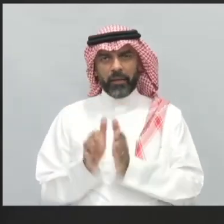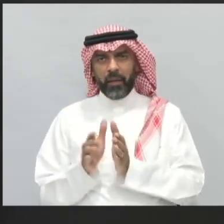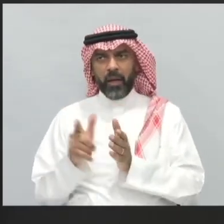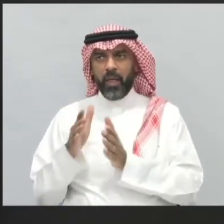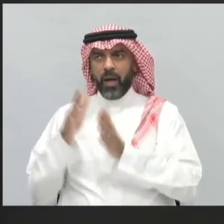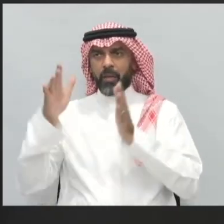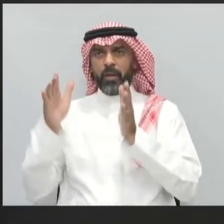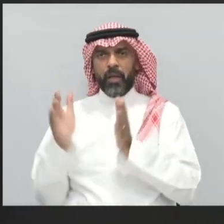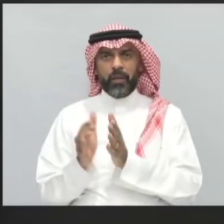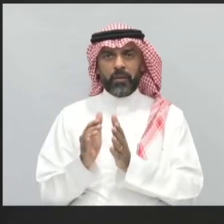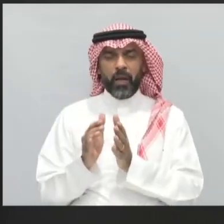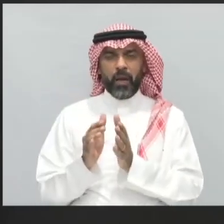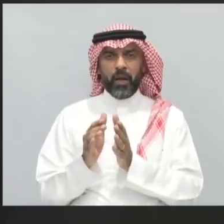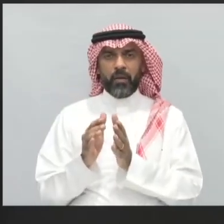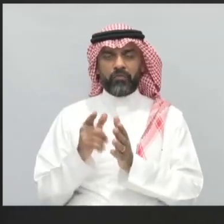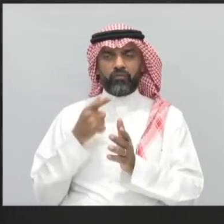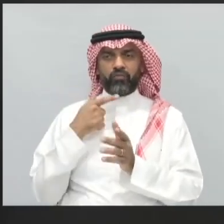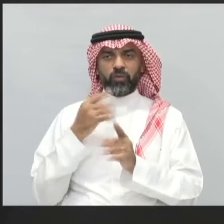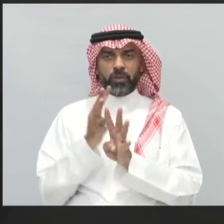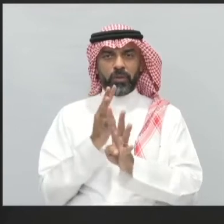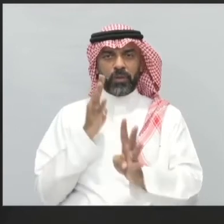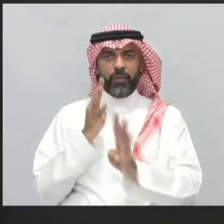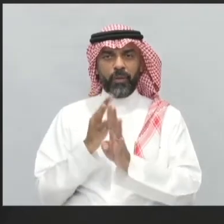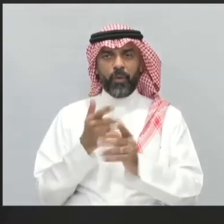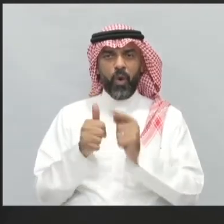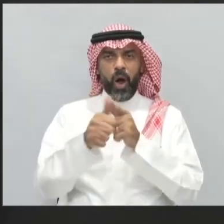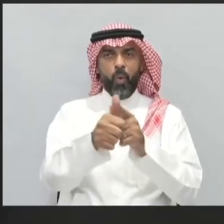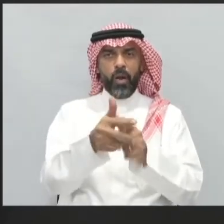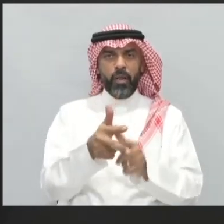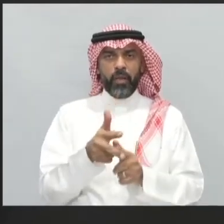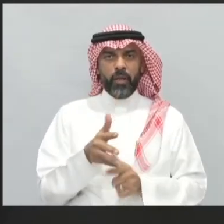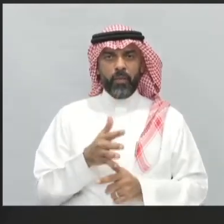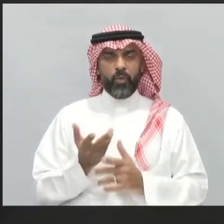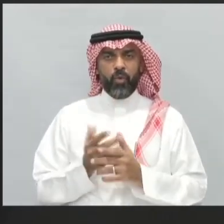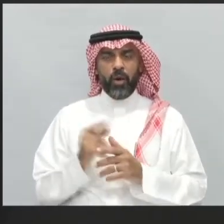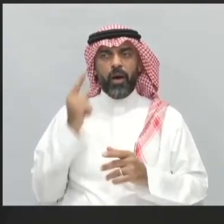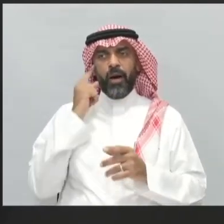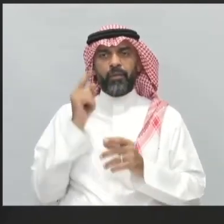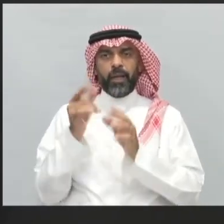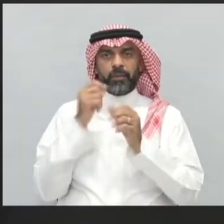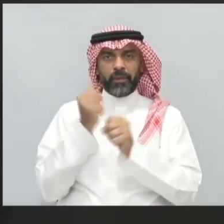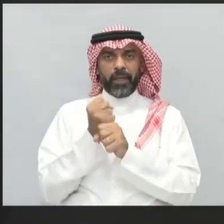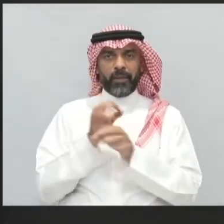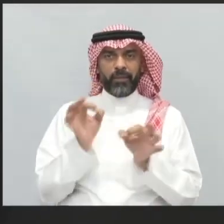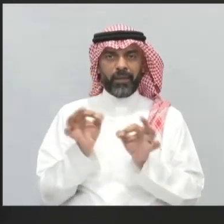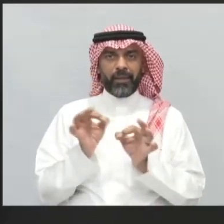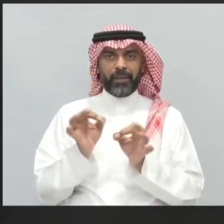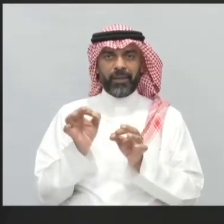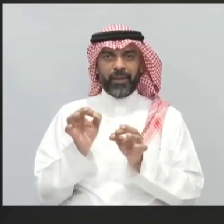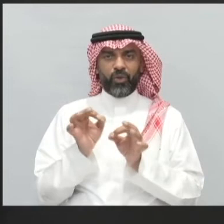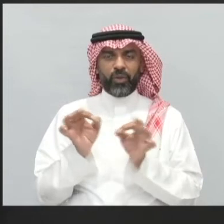كيف يصفون من يكون في الاول وهكذا طيب تعال نشوف الان